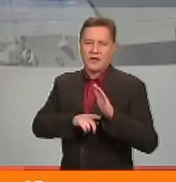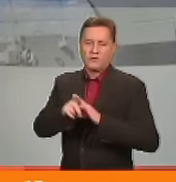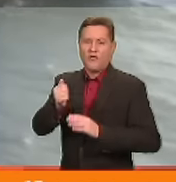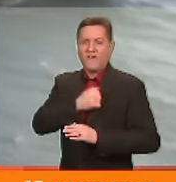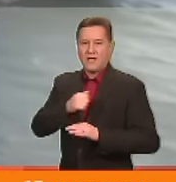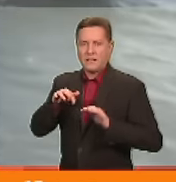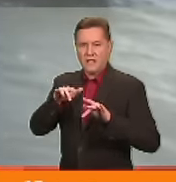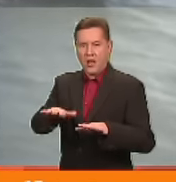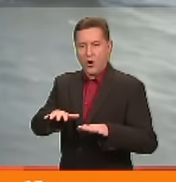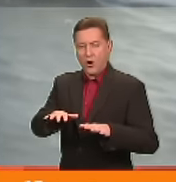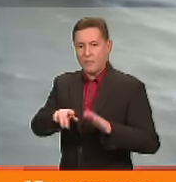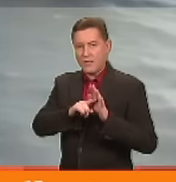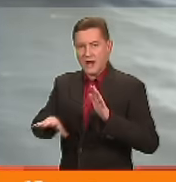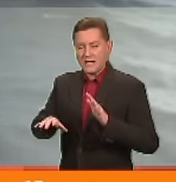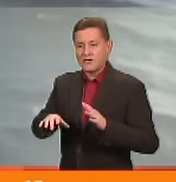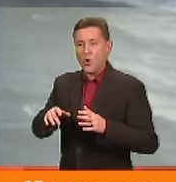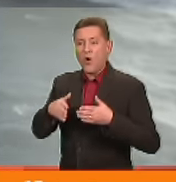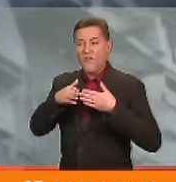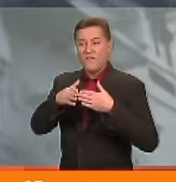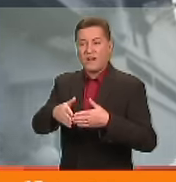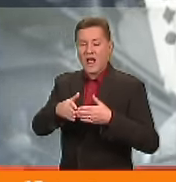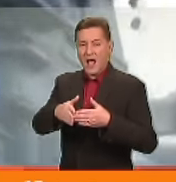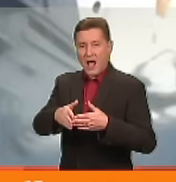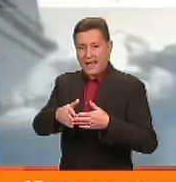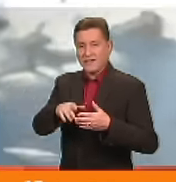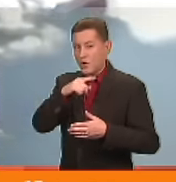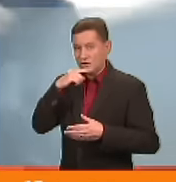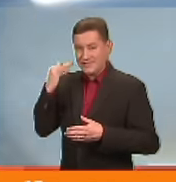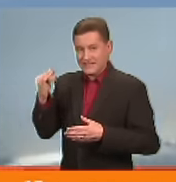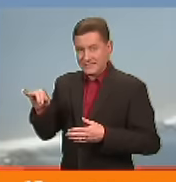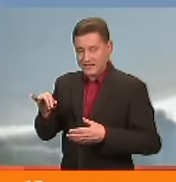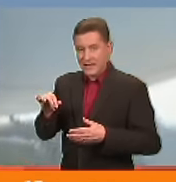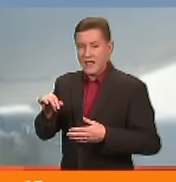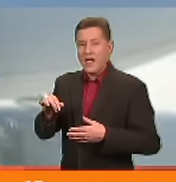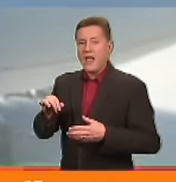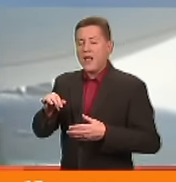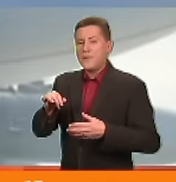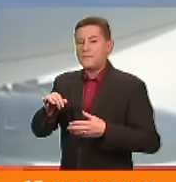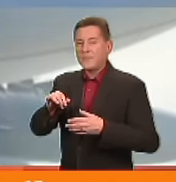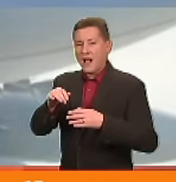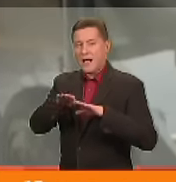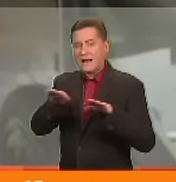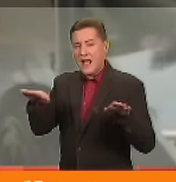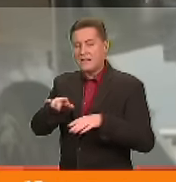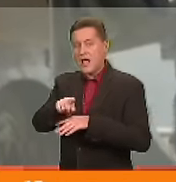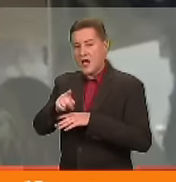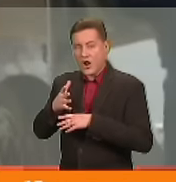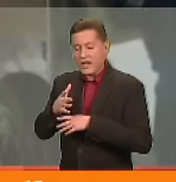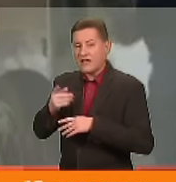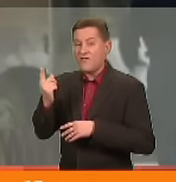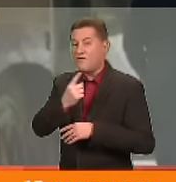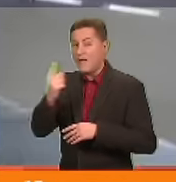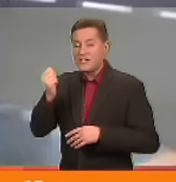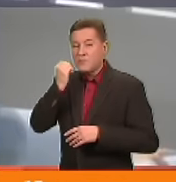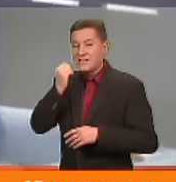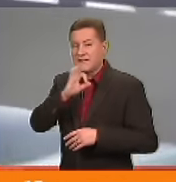воєнну операцію. Фрегат «Адмірал Григорович» провів запуск крилатими ракетами. Уперше Москва застосувала для